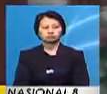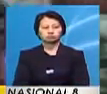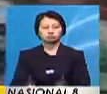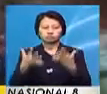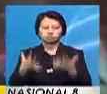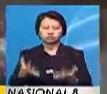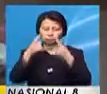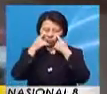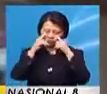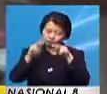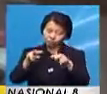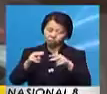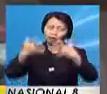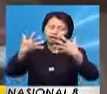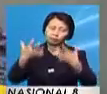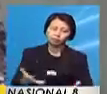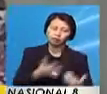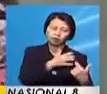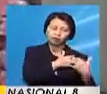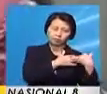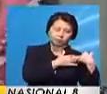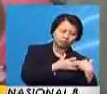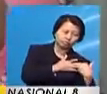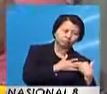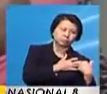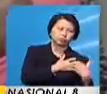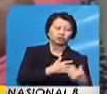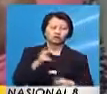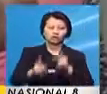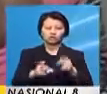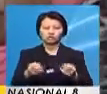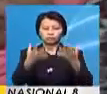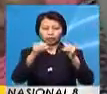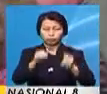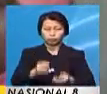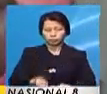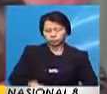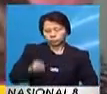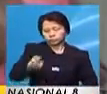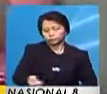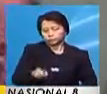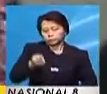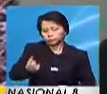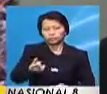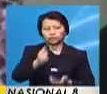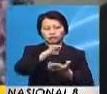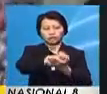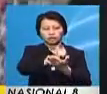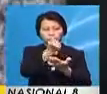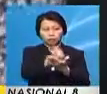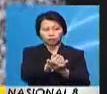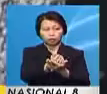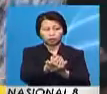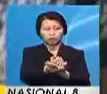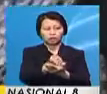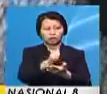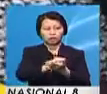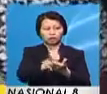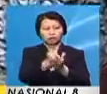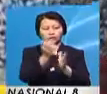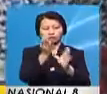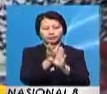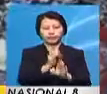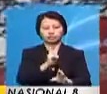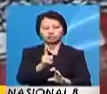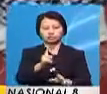Berat mata memandang, berat lagi bahu yang memikulnya. Orang ramai boleh menyalurkan sumbangan menerusi akaun Siti Fatimah Daud, akaun Bank